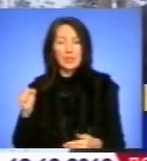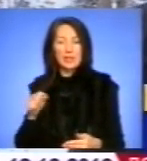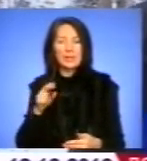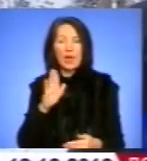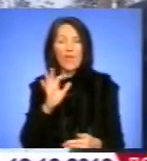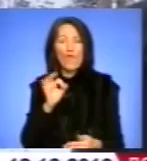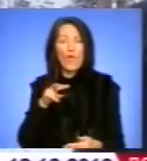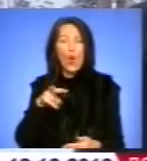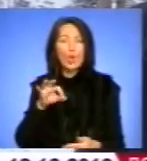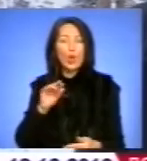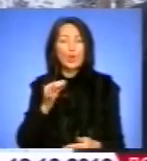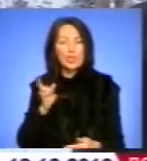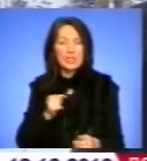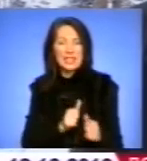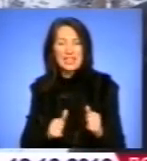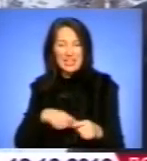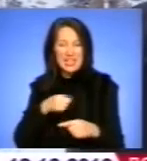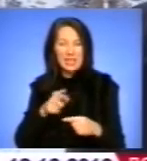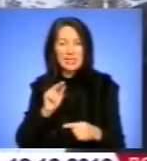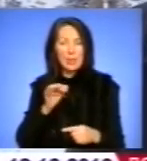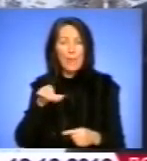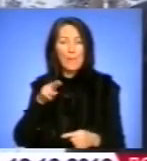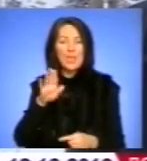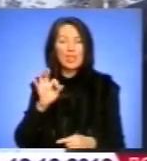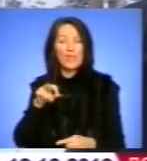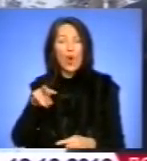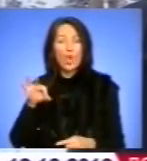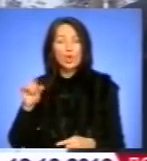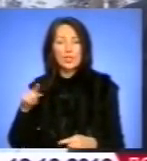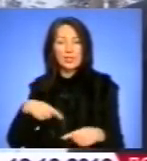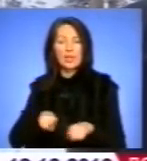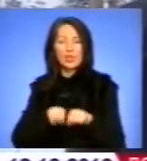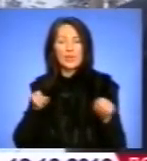що об'їзна зараз закрита. Також відкритий на Івано-Франківськ через